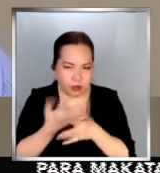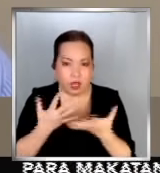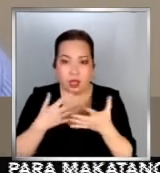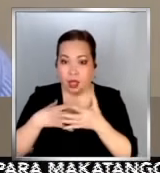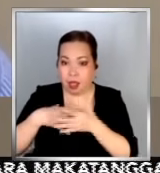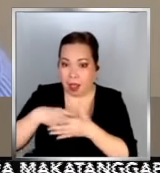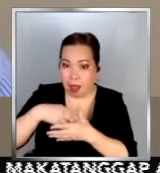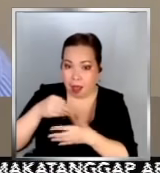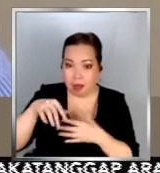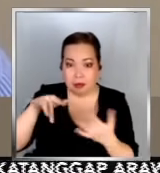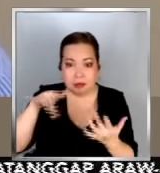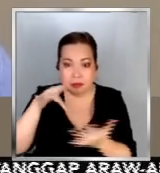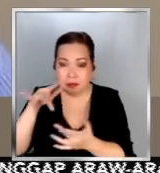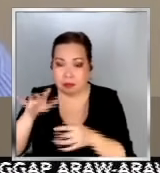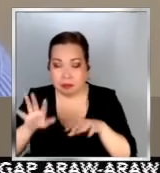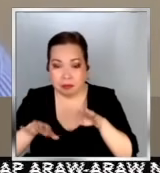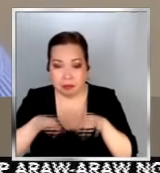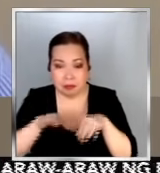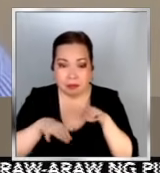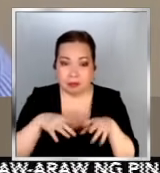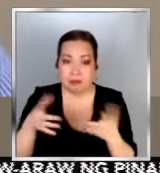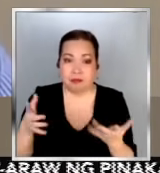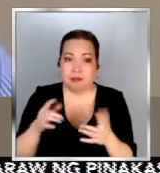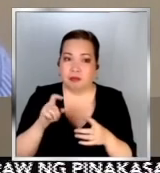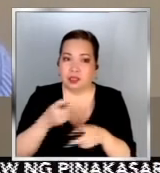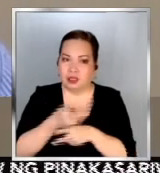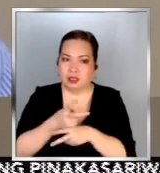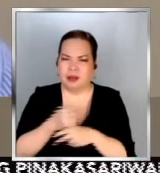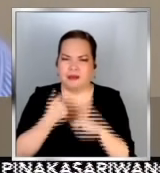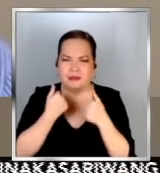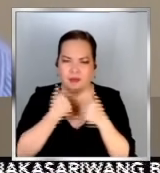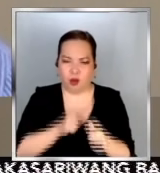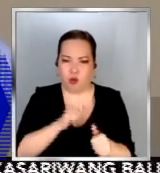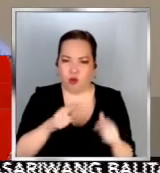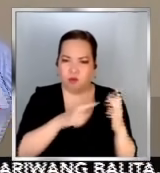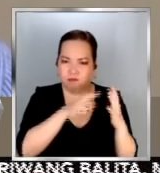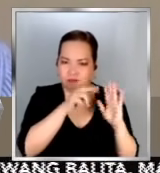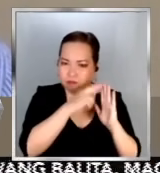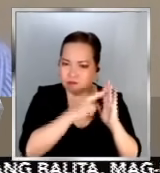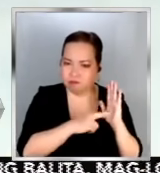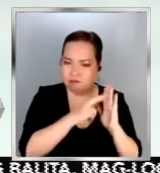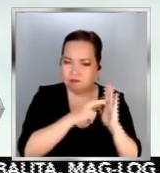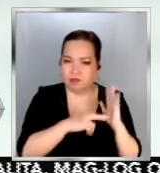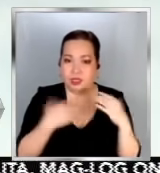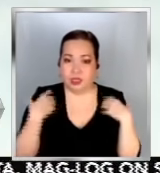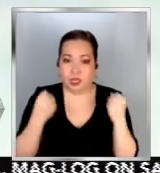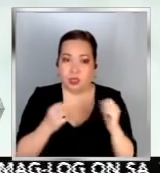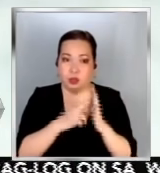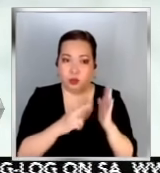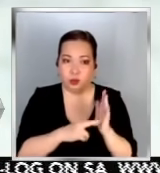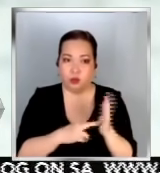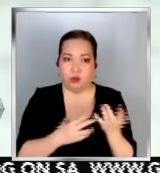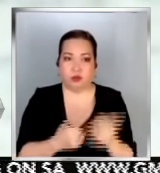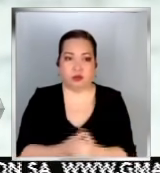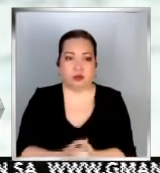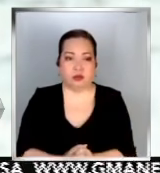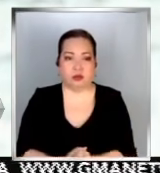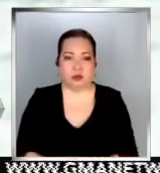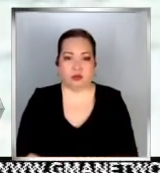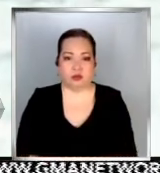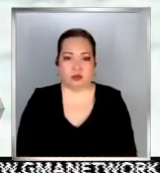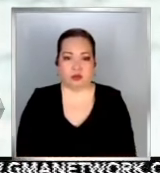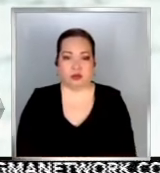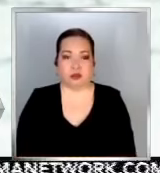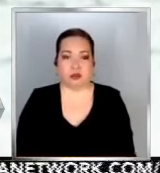have to be careful, we have to follow those health protocols. 2 times, 3 times. Puna lang ni